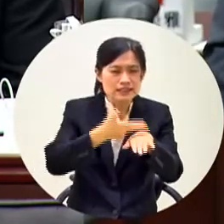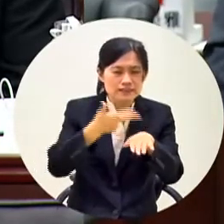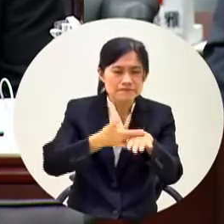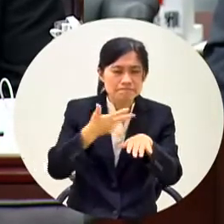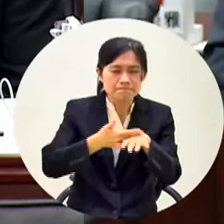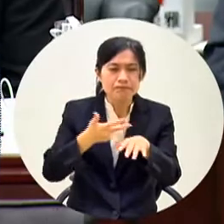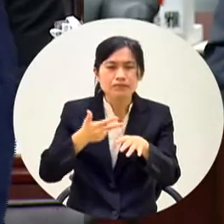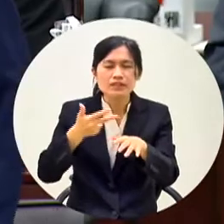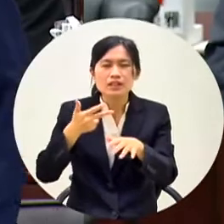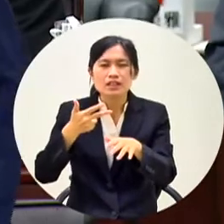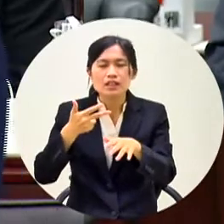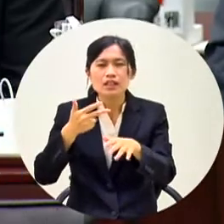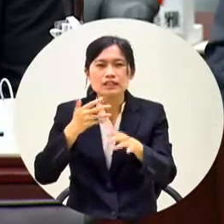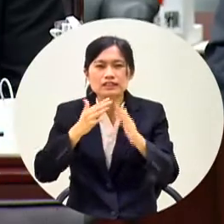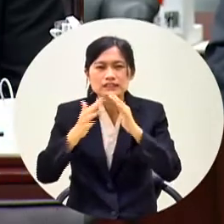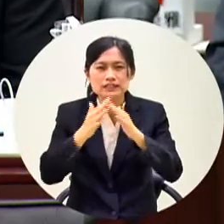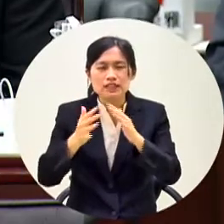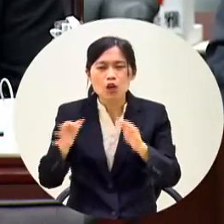者是贸易的摩擦，